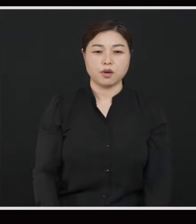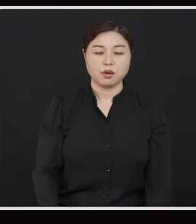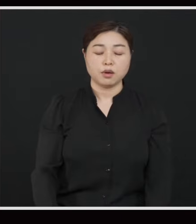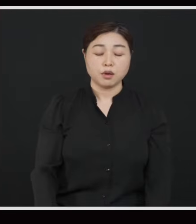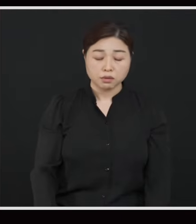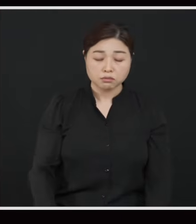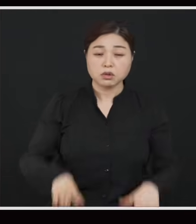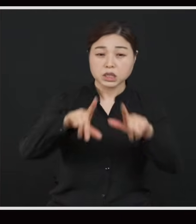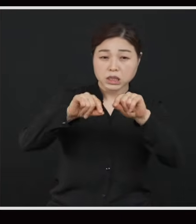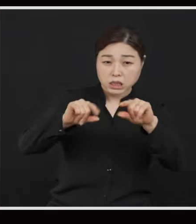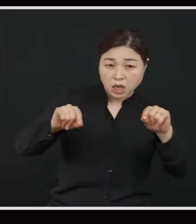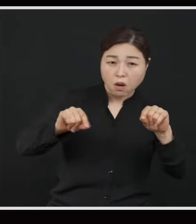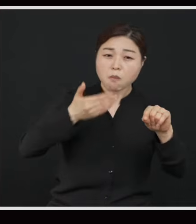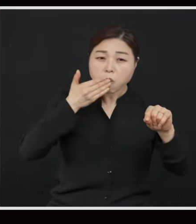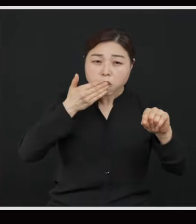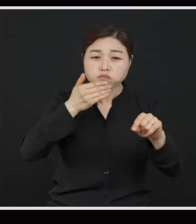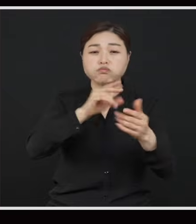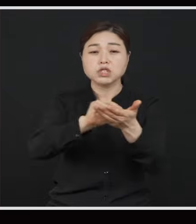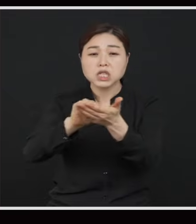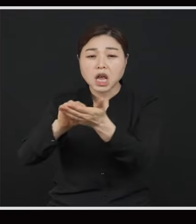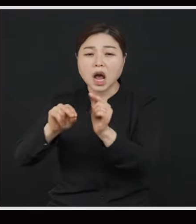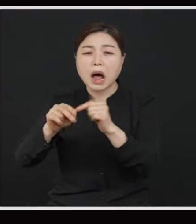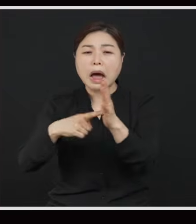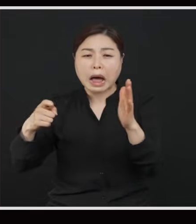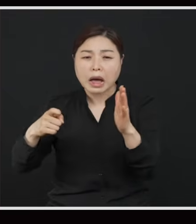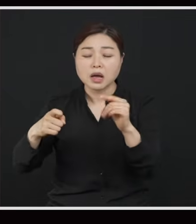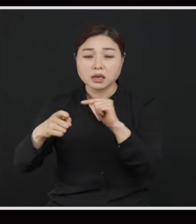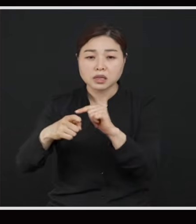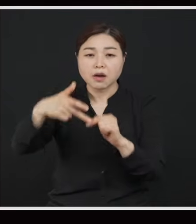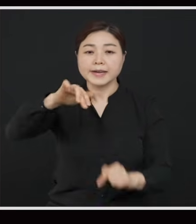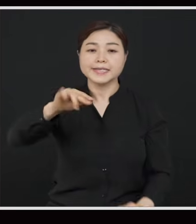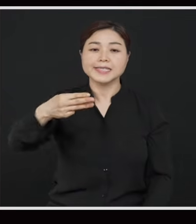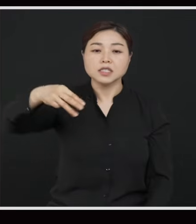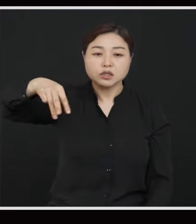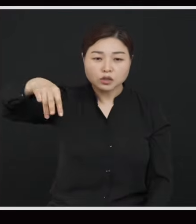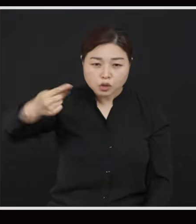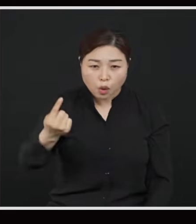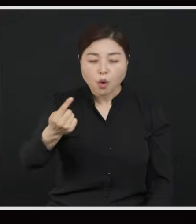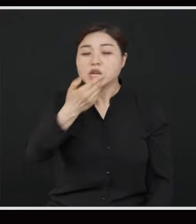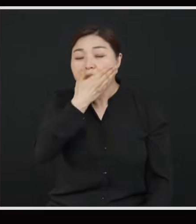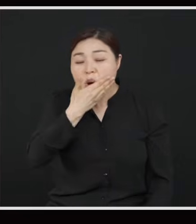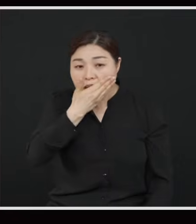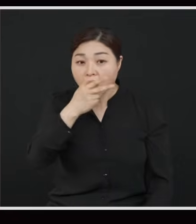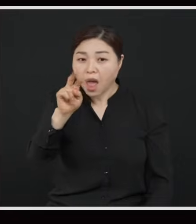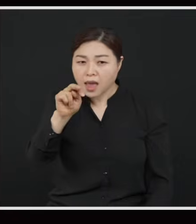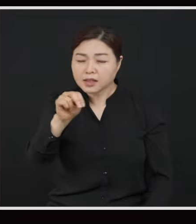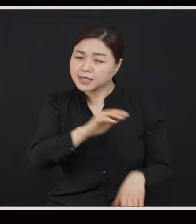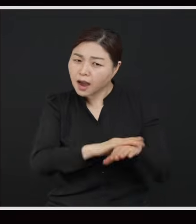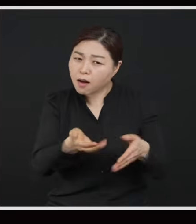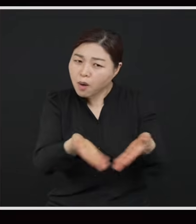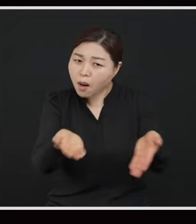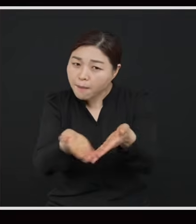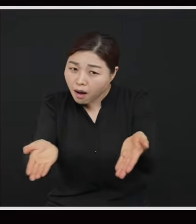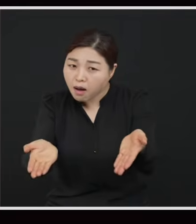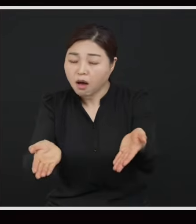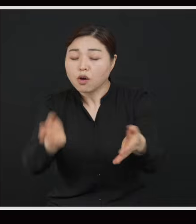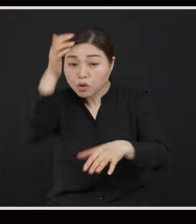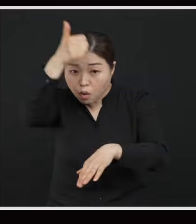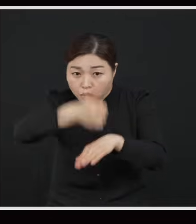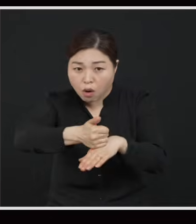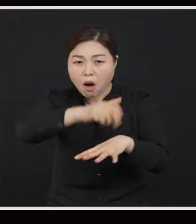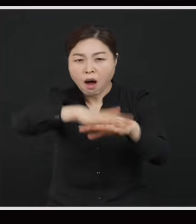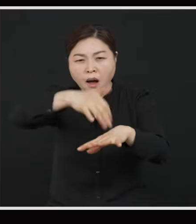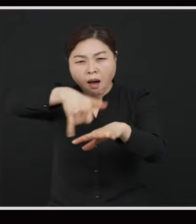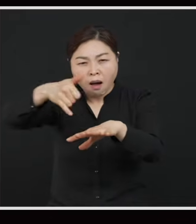일단 식량 문제, 이 땅에다가 질소 비료를 효과적으로만 제공을 할 수 있으면